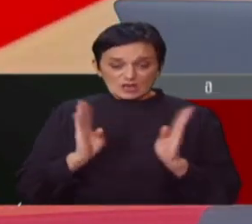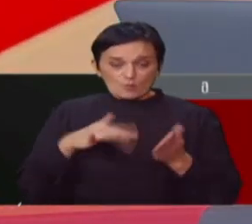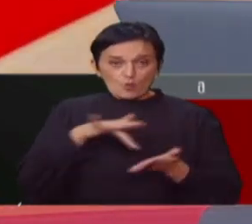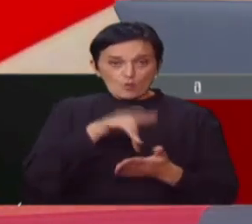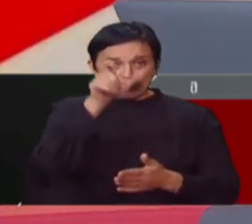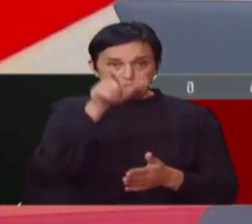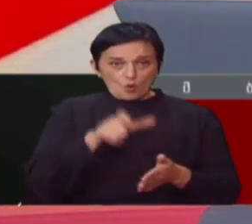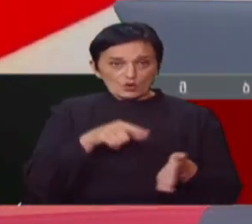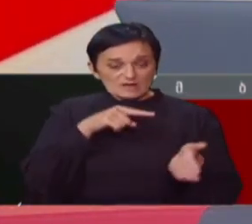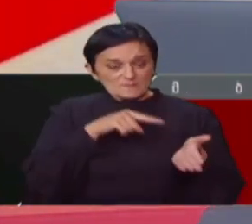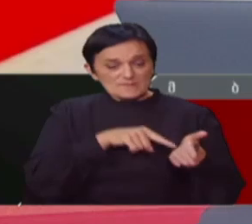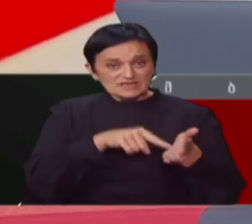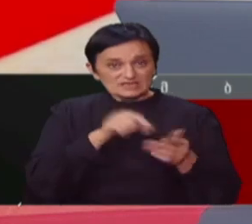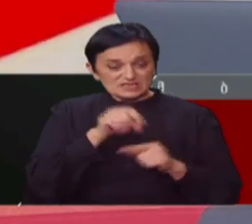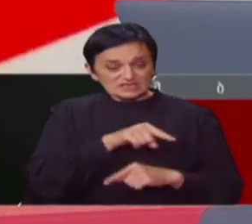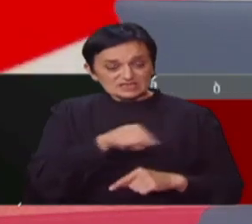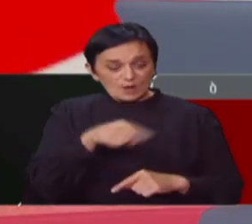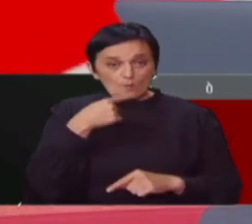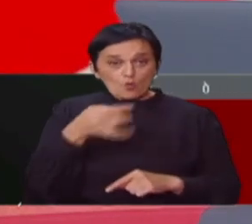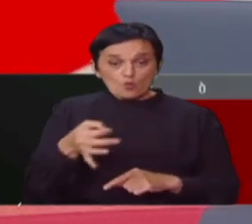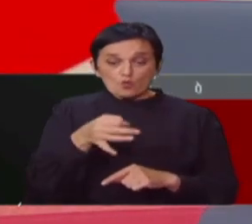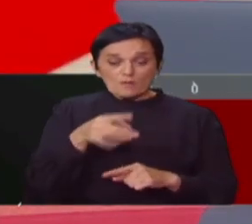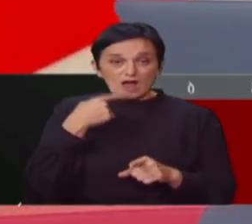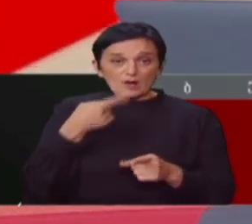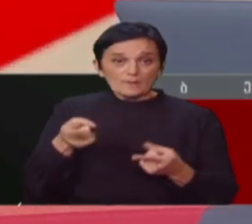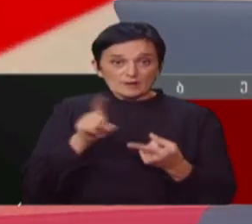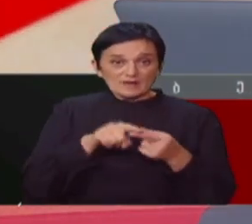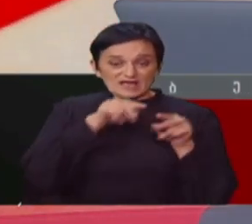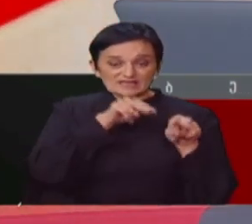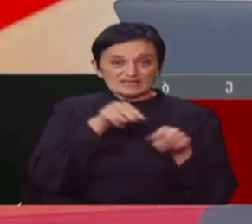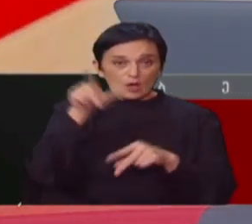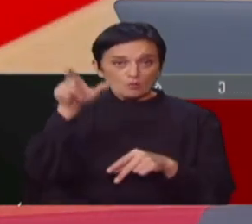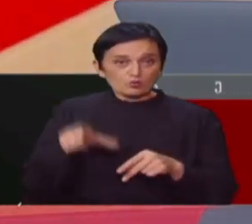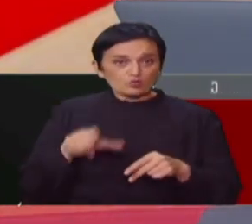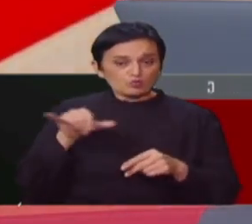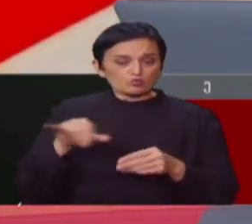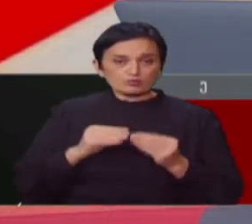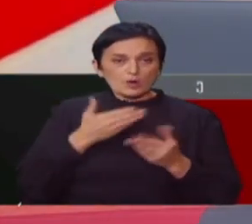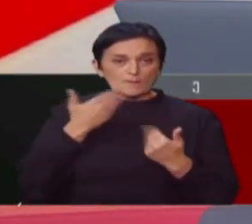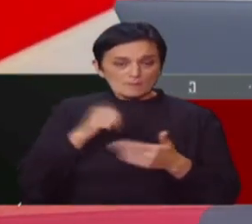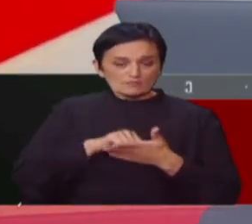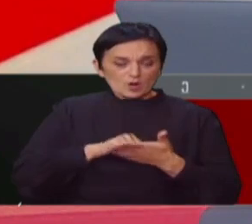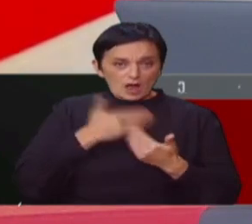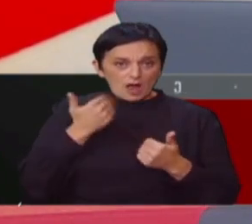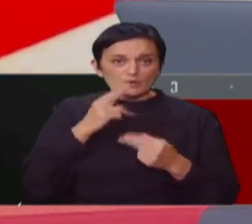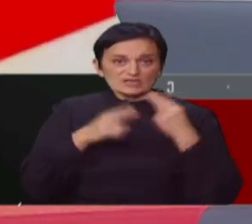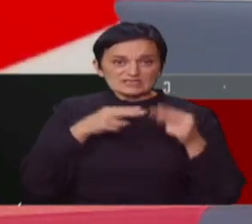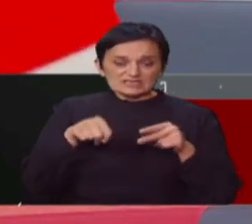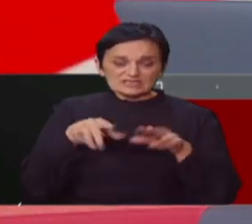mokalakes mititebebi missa ubanze amboben rom Agnishultan dakavshebit damqureblebs pretenzia ar khonia da amitom sachivari adgilze ar